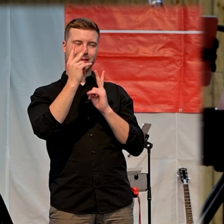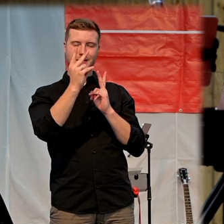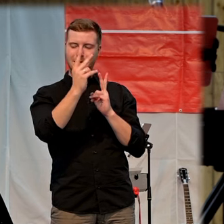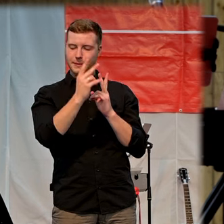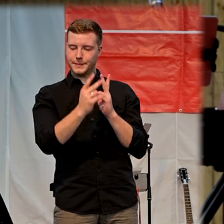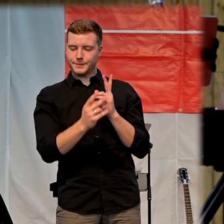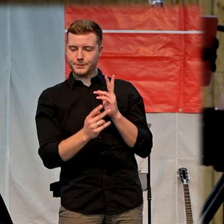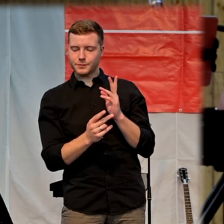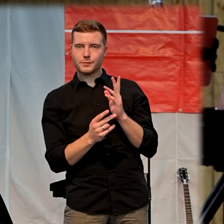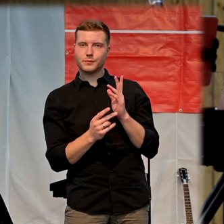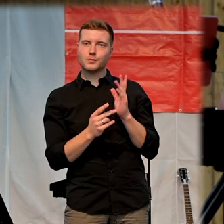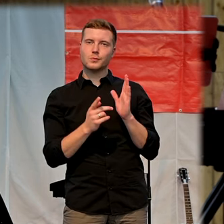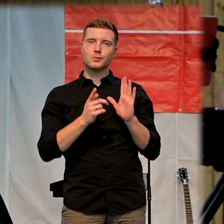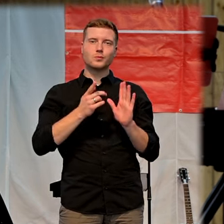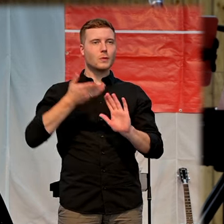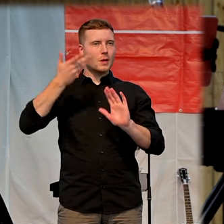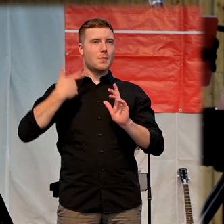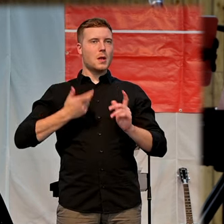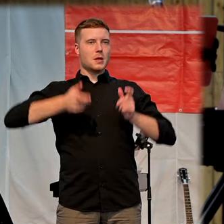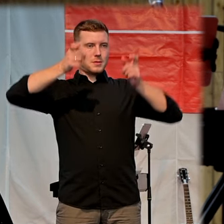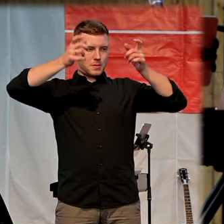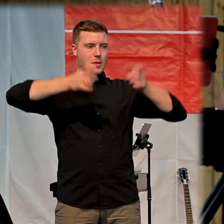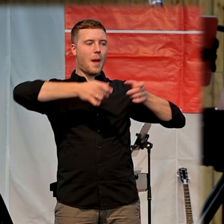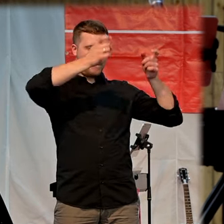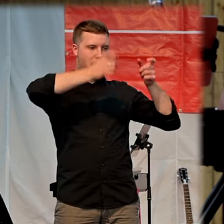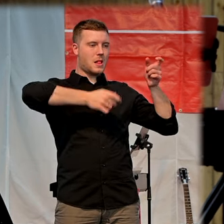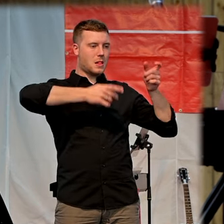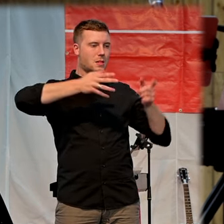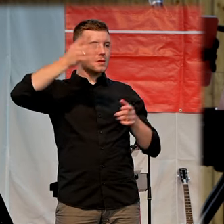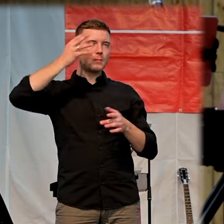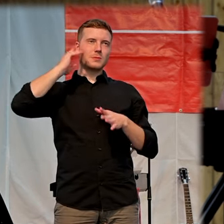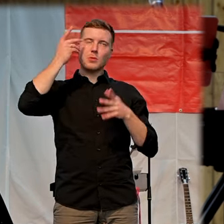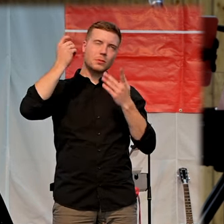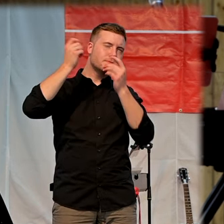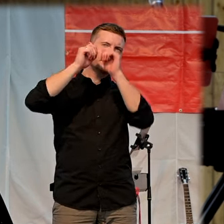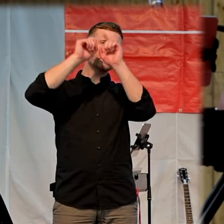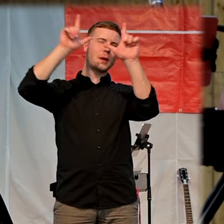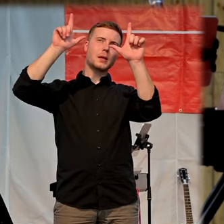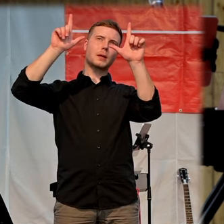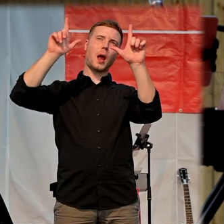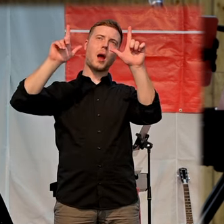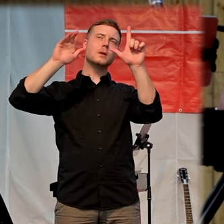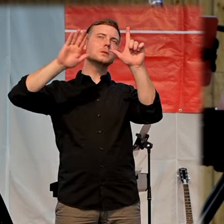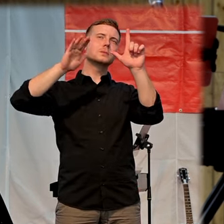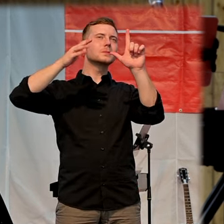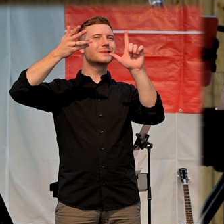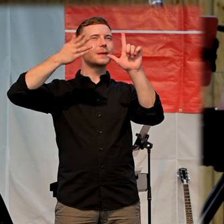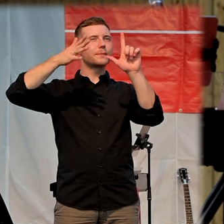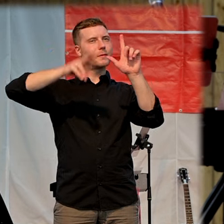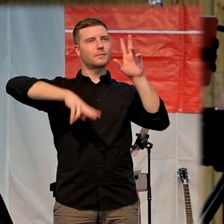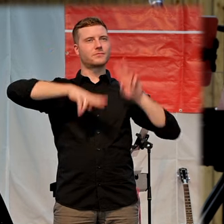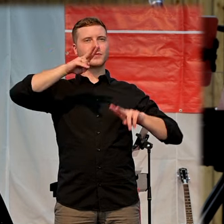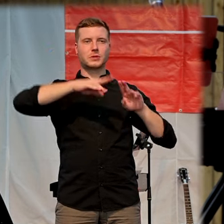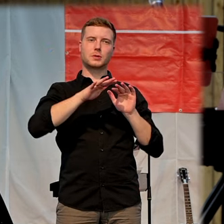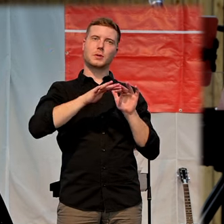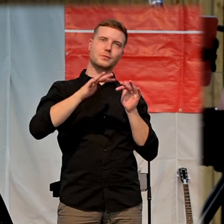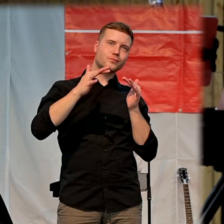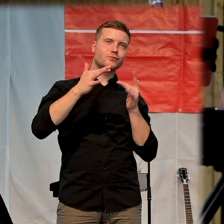Wenn wir den Tempel der damaligen Zeit, den herodianischen Tempel vor Augen malen, dann gibt es dort unterschiedliche